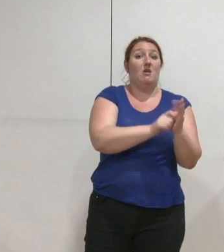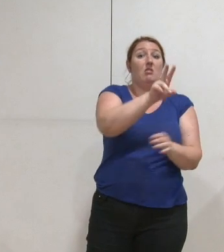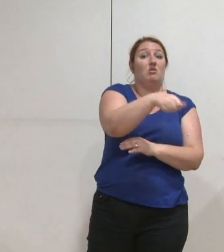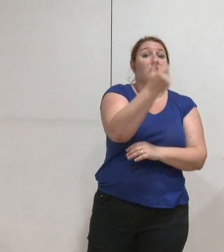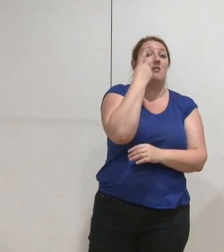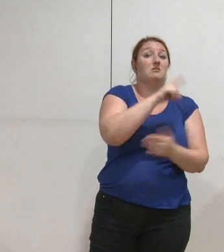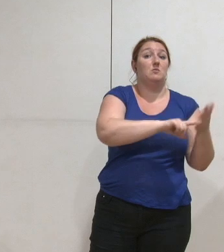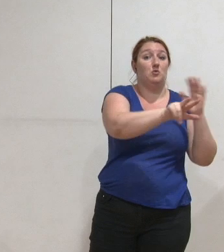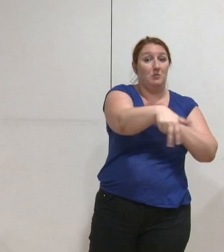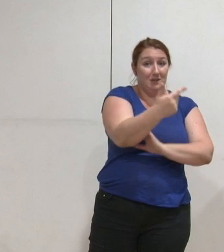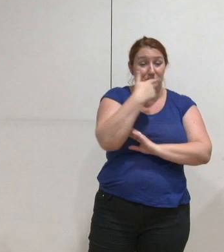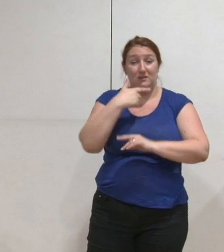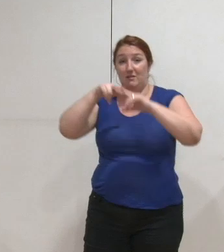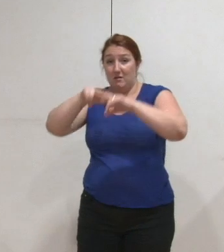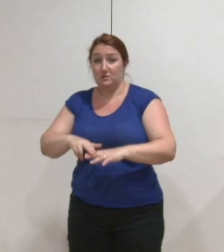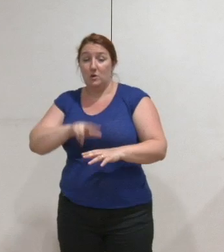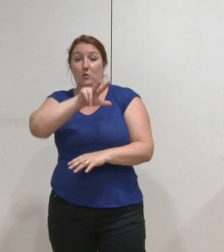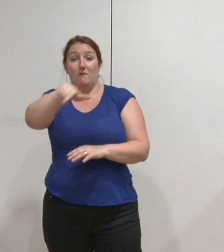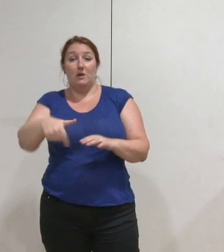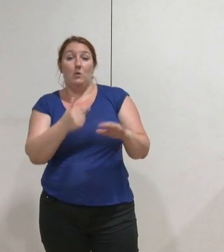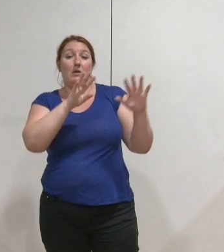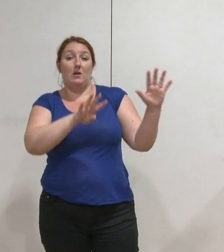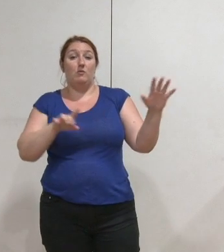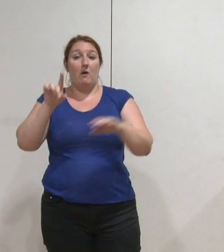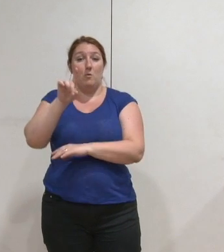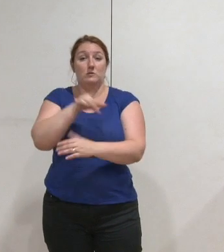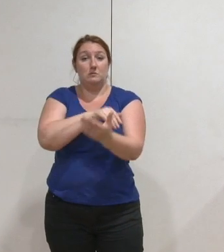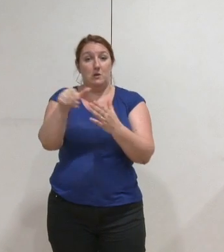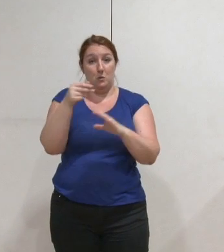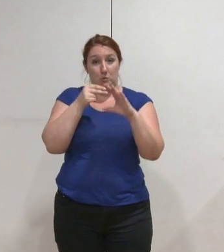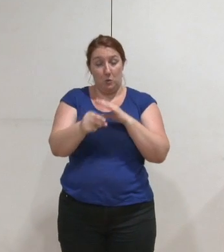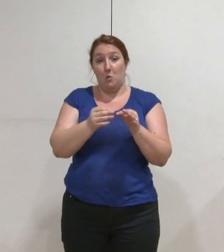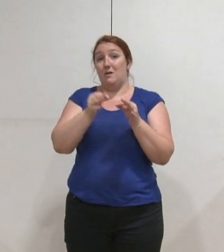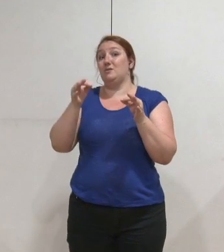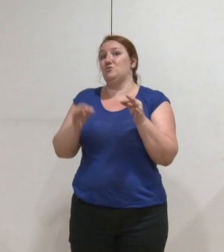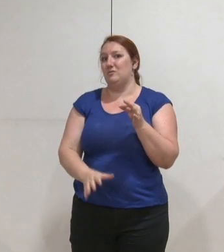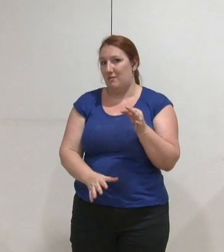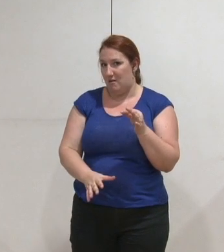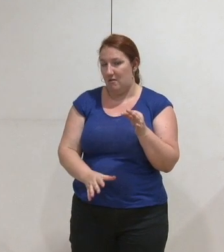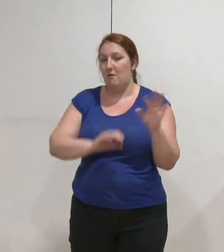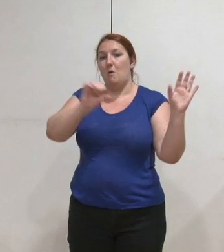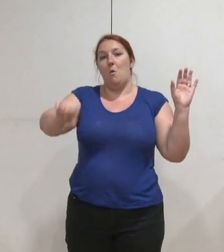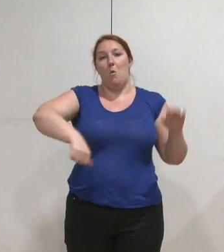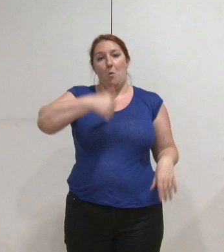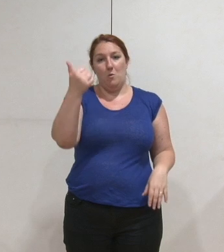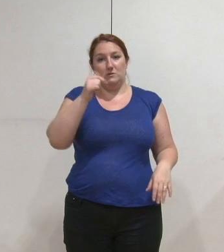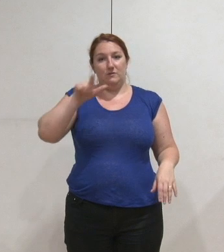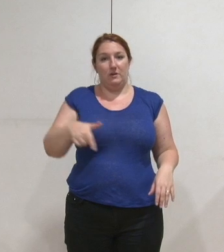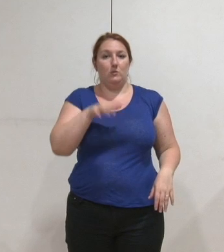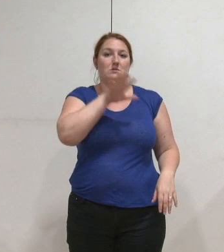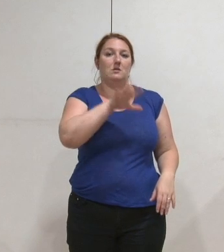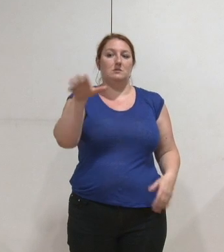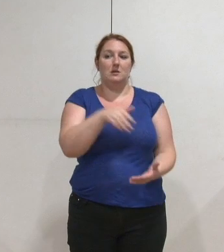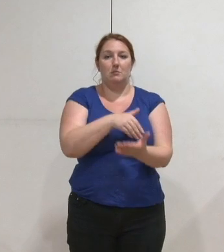soit 3,91 millions d'euros ce qui nous donne un résultat de 11,55 millions